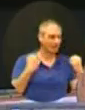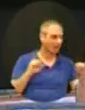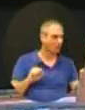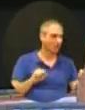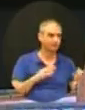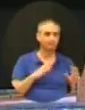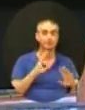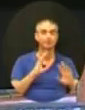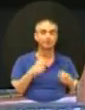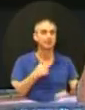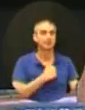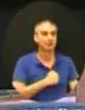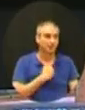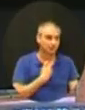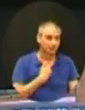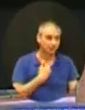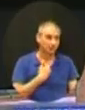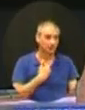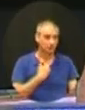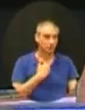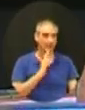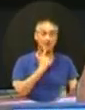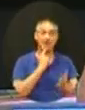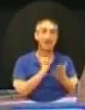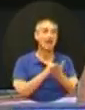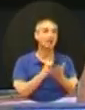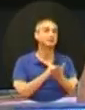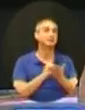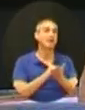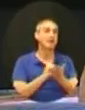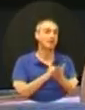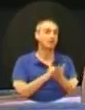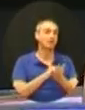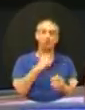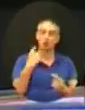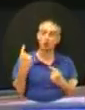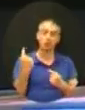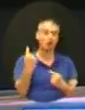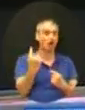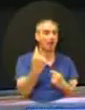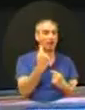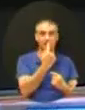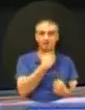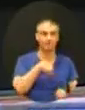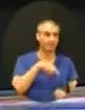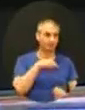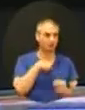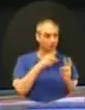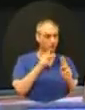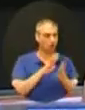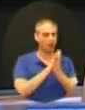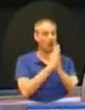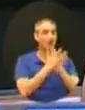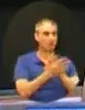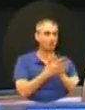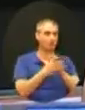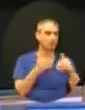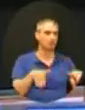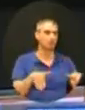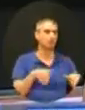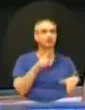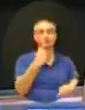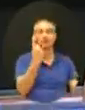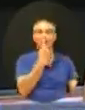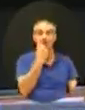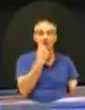וחילונים, כי לצערנו וחס וחלילה כל אחד מאיתנו יכול להפוך לכזה, וזה